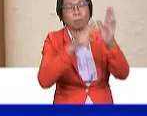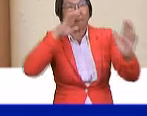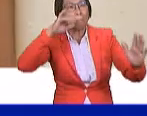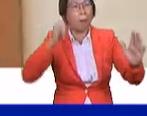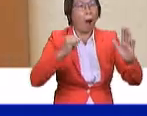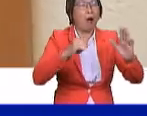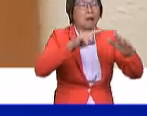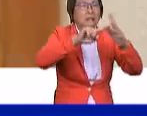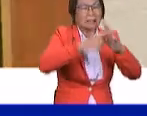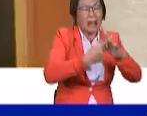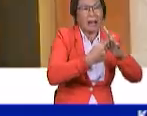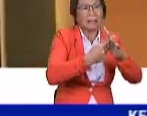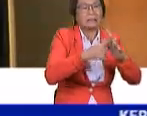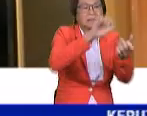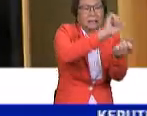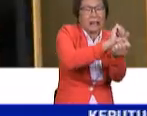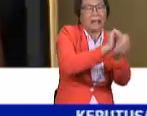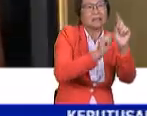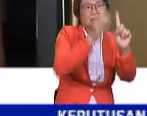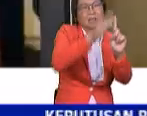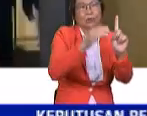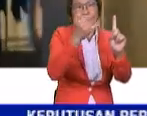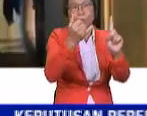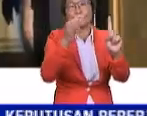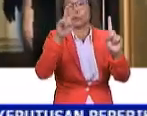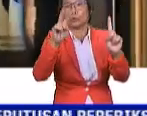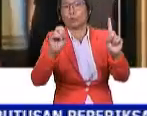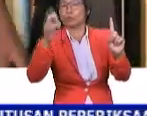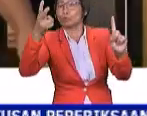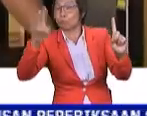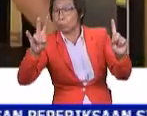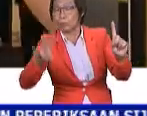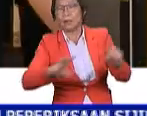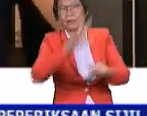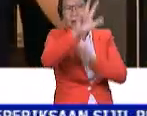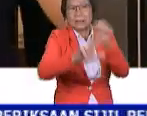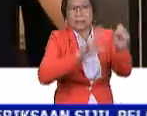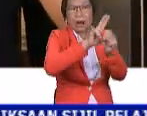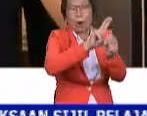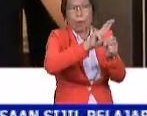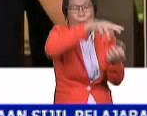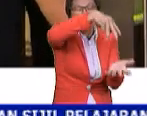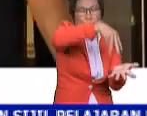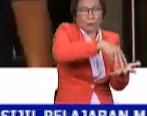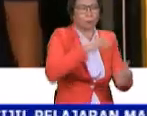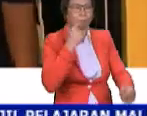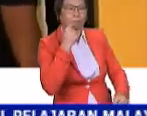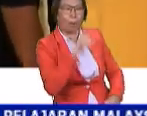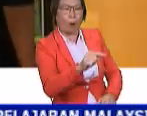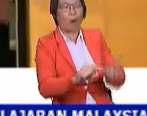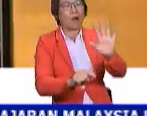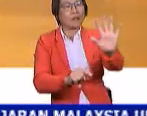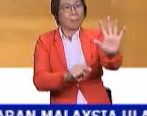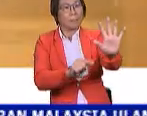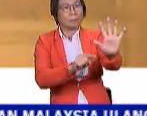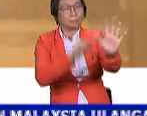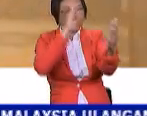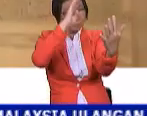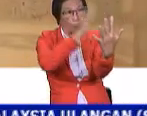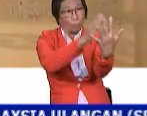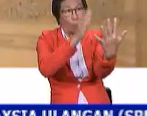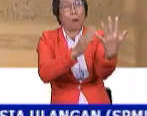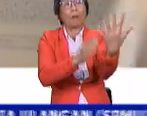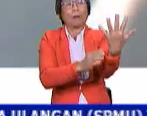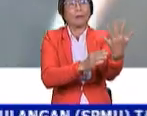tarik mereka ditangkap yaitu 01-07-2017 tiga tahun penjara juga dijatuhkan terhadap slime tertuduh